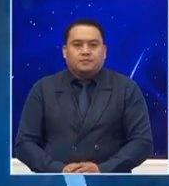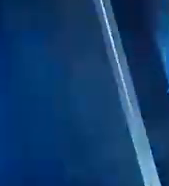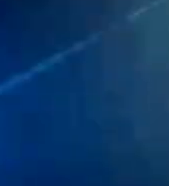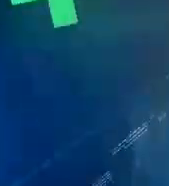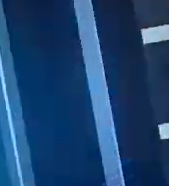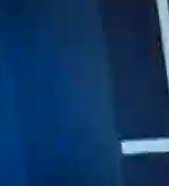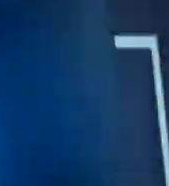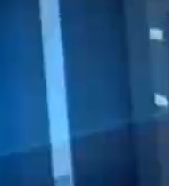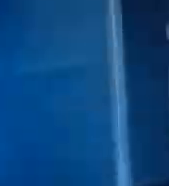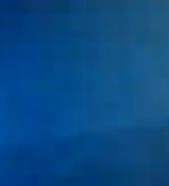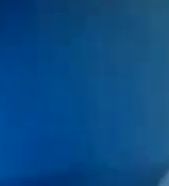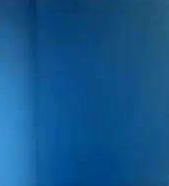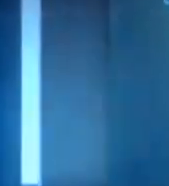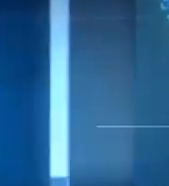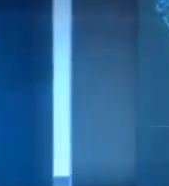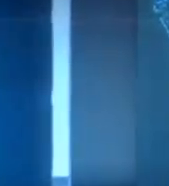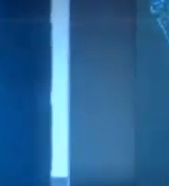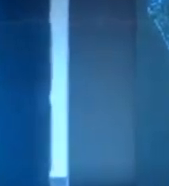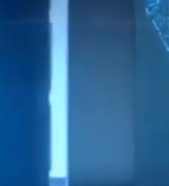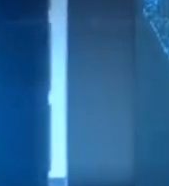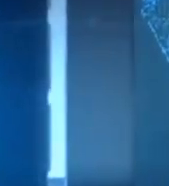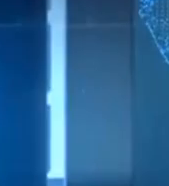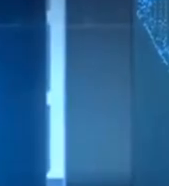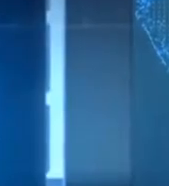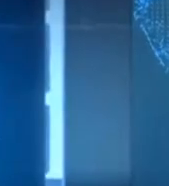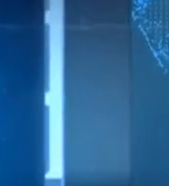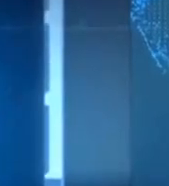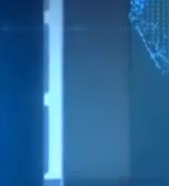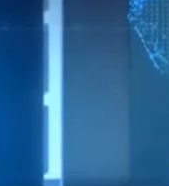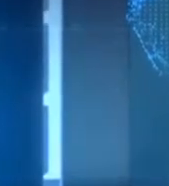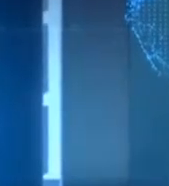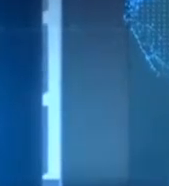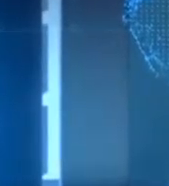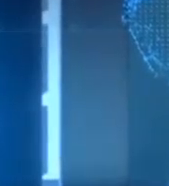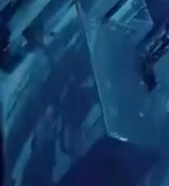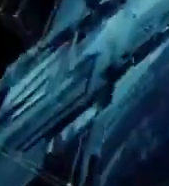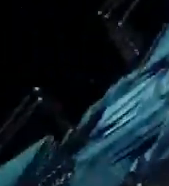Ақжаркенова, Ерболат Антелев, Жетісу телеарнасы, Іле ауданынан.